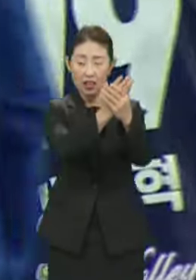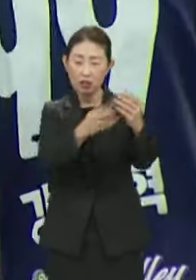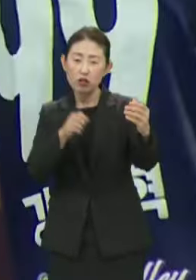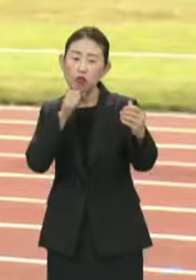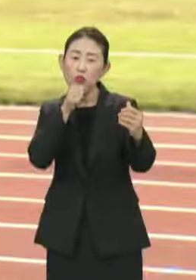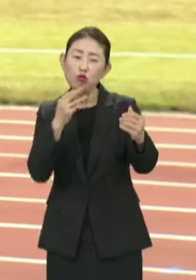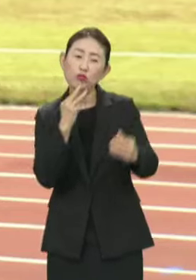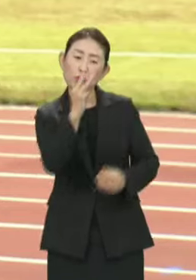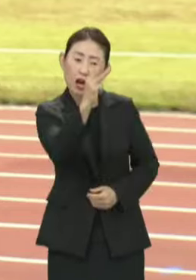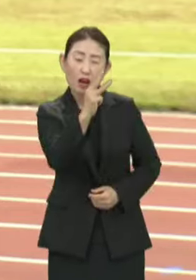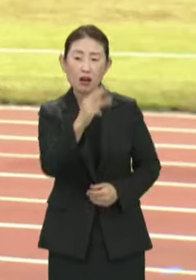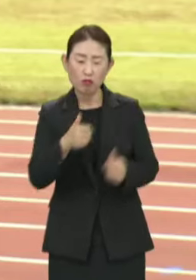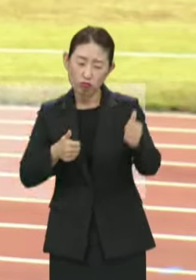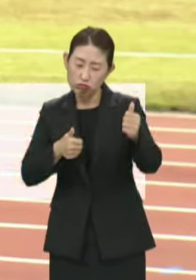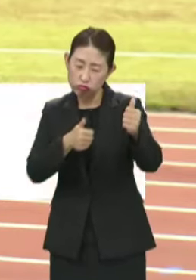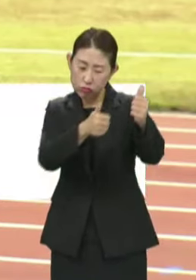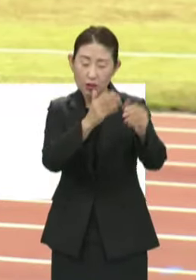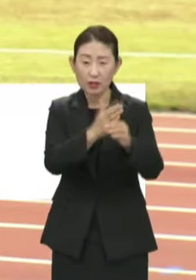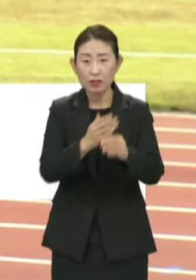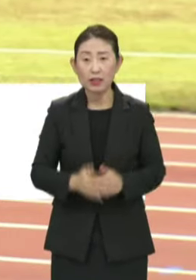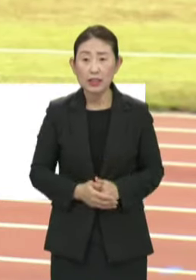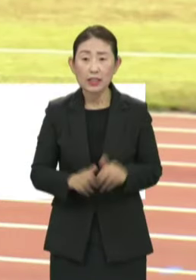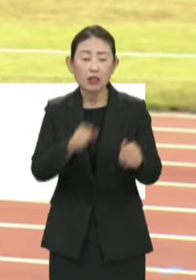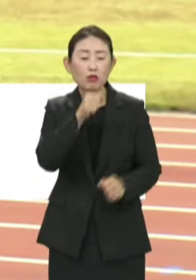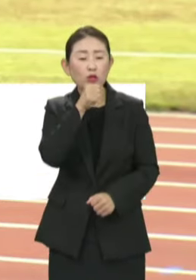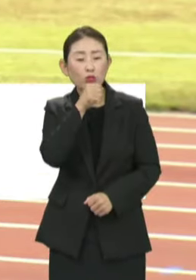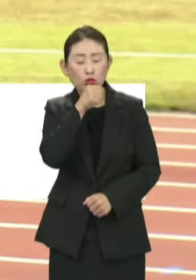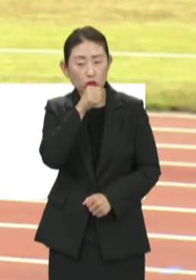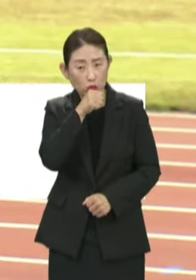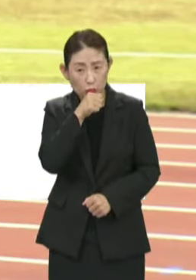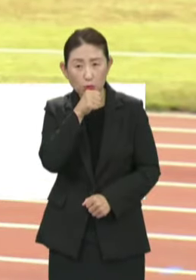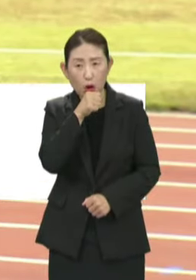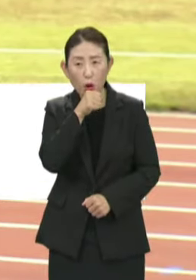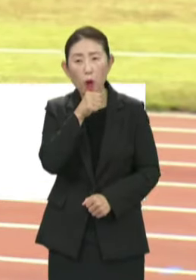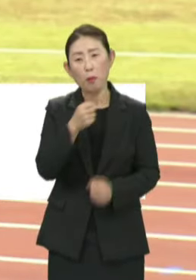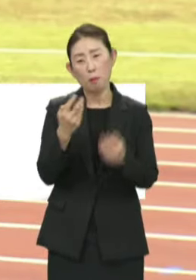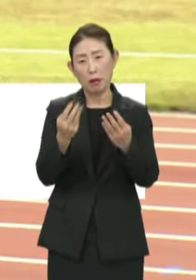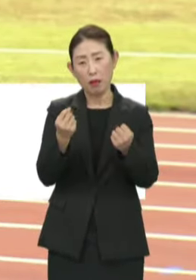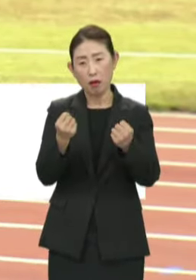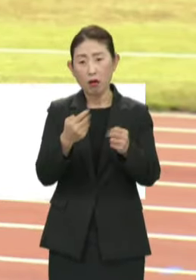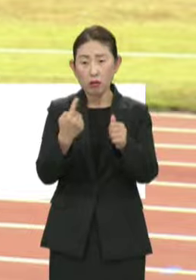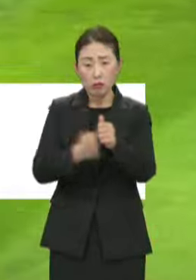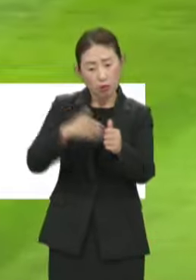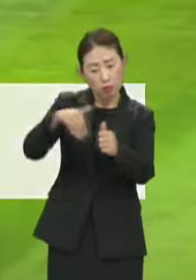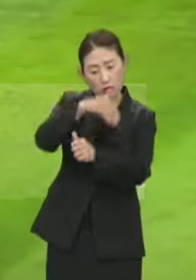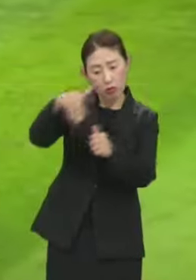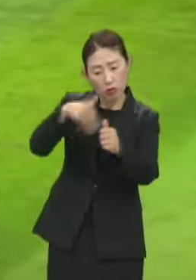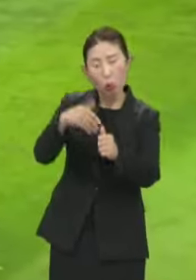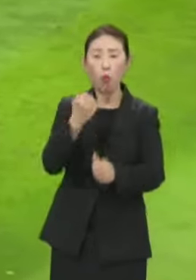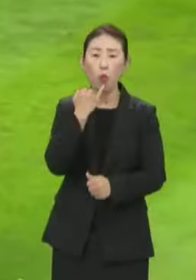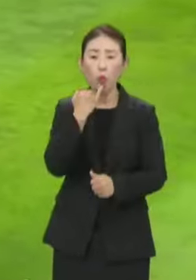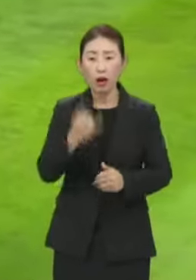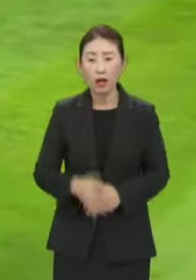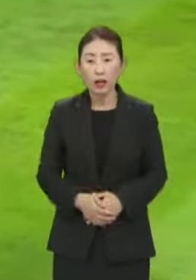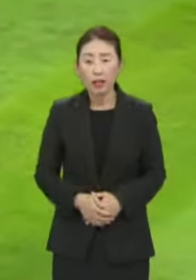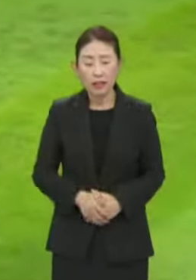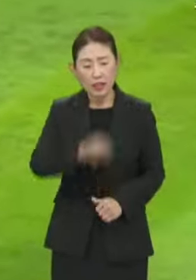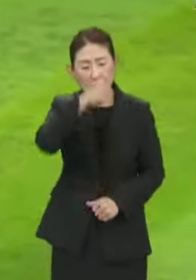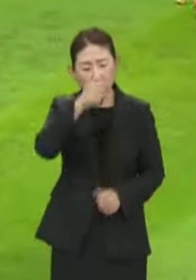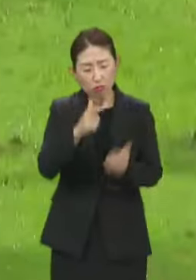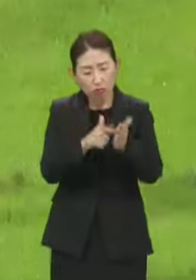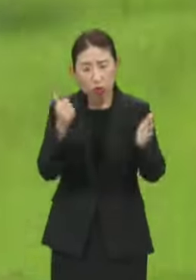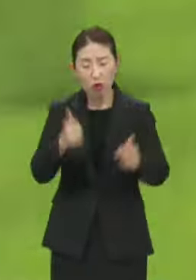추격했습니다. 승점을 많이 쌓았기 때문에 직전 경기를 졌다고 하더라도 현재 분위기는 너무 좋고요. 부족한 예산에